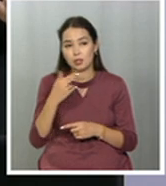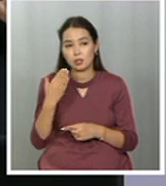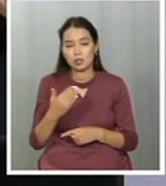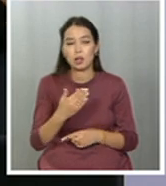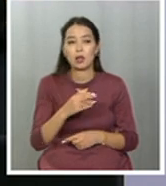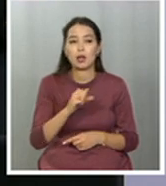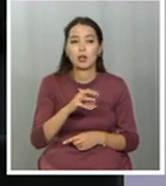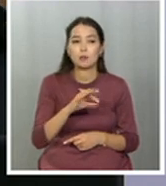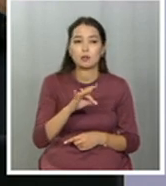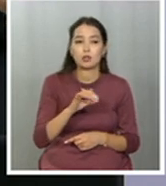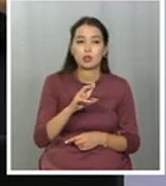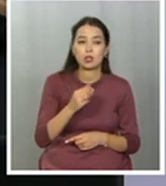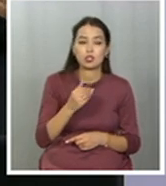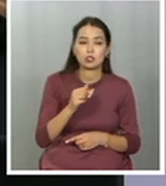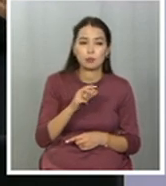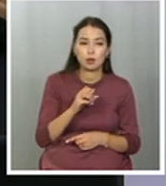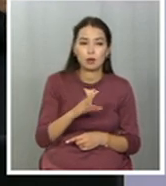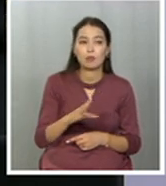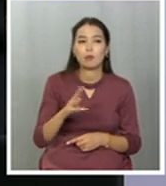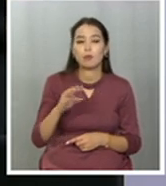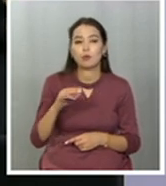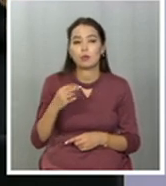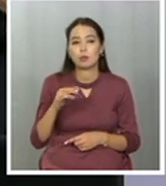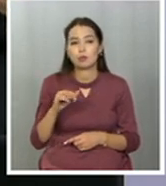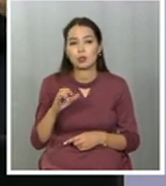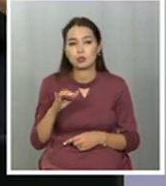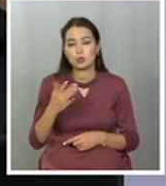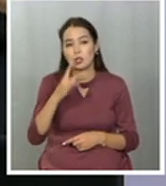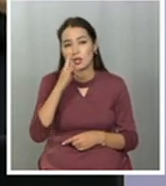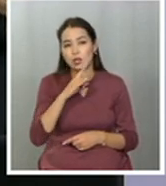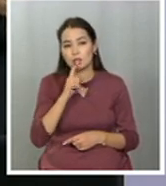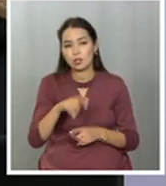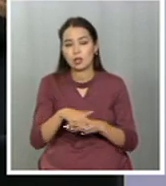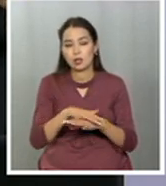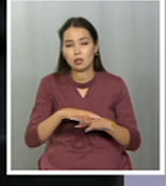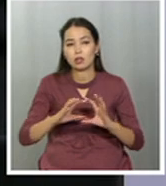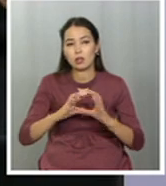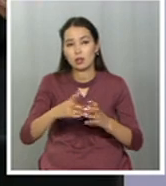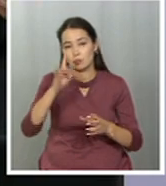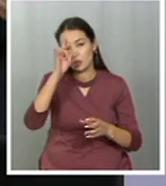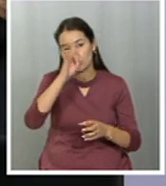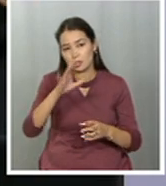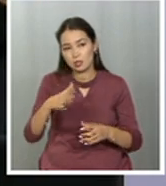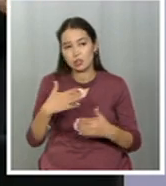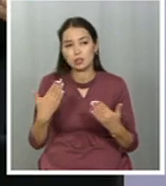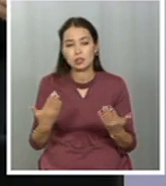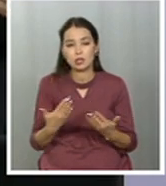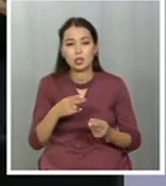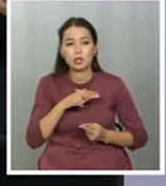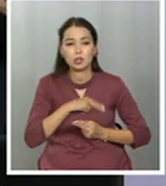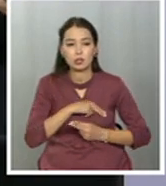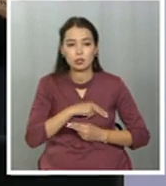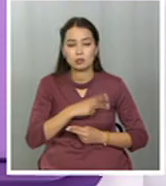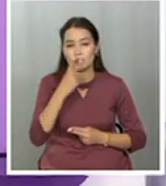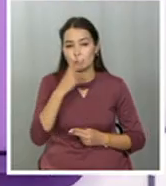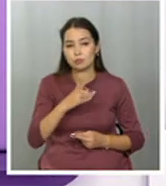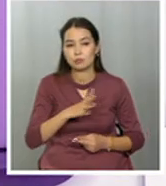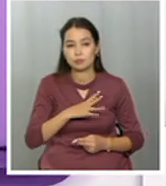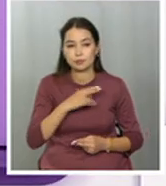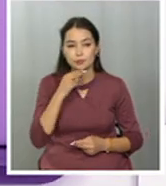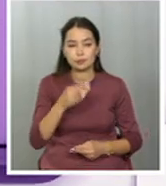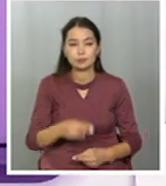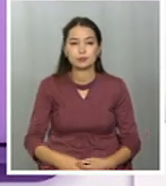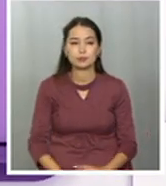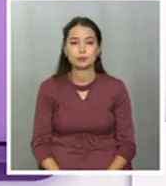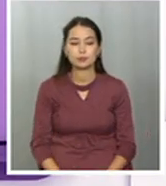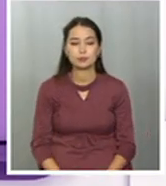Қашаубаев пен Қажымқан Мұңайтпасұлының қазақ халқын әлемге танытудағы еңбектеріне назар аударыңыздар.